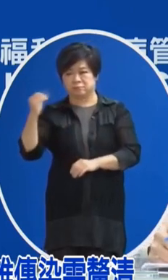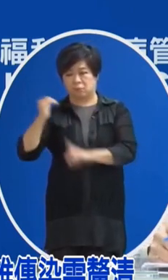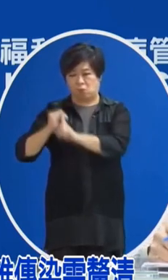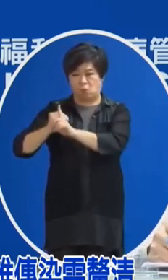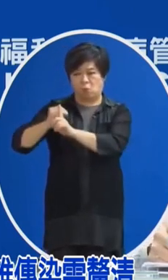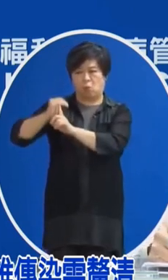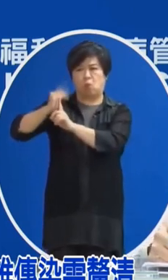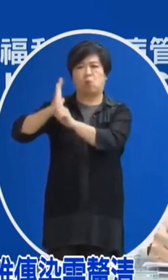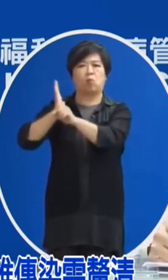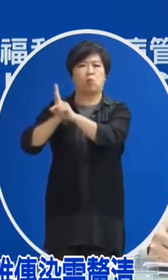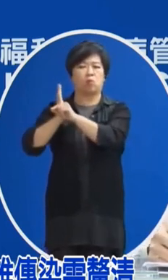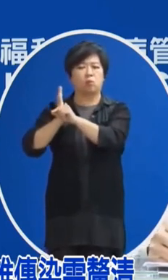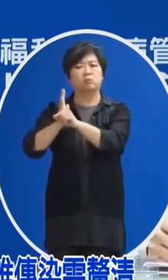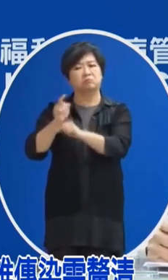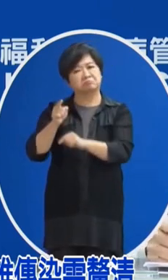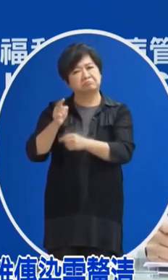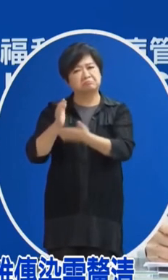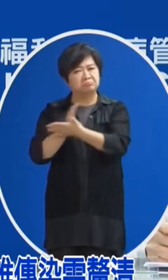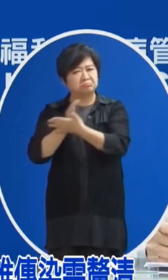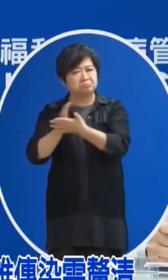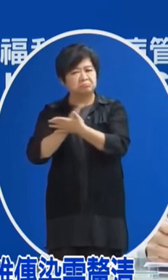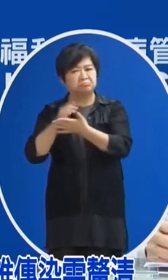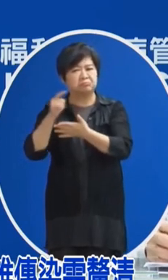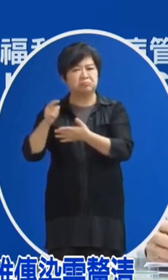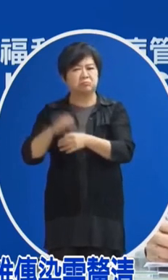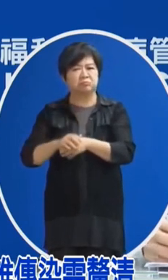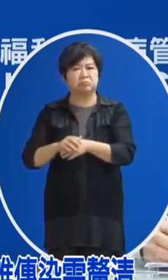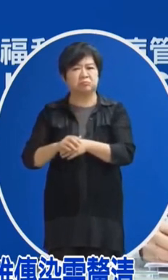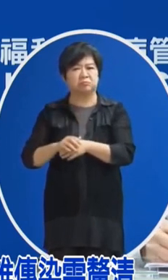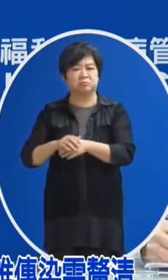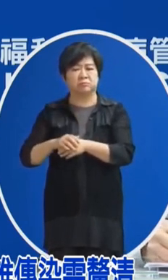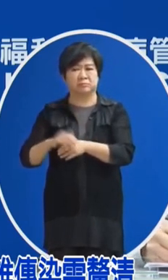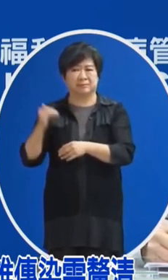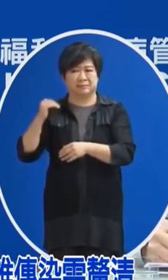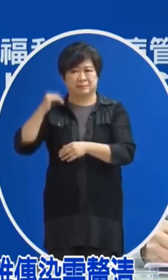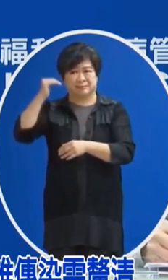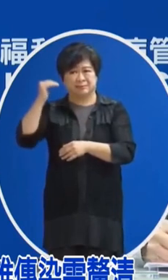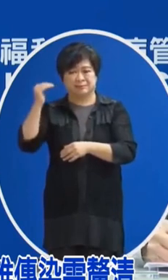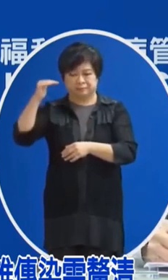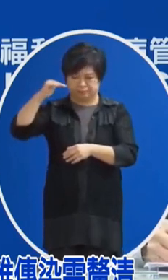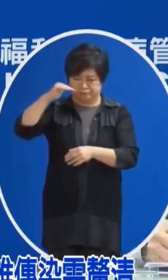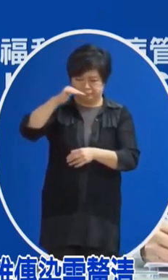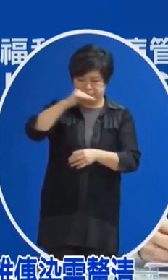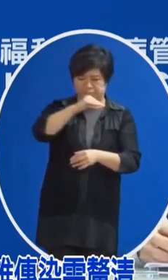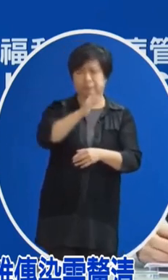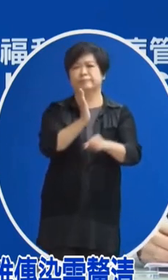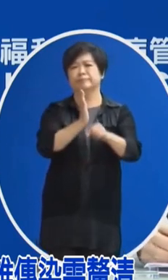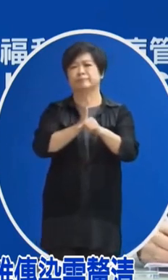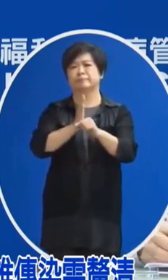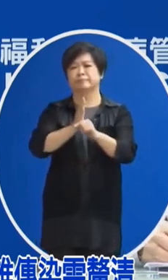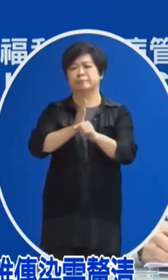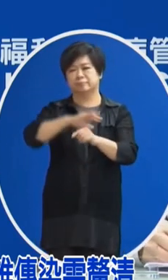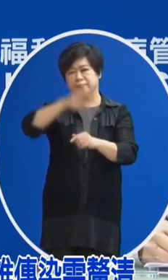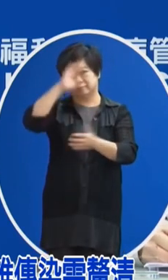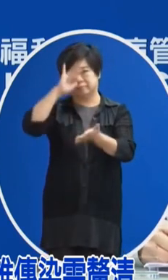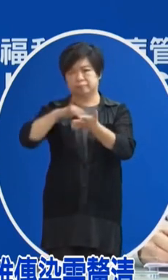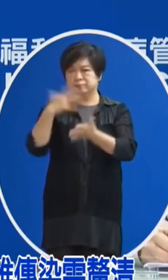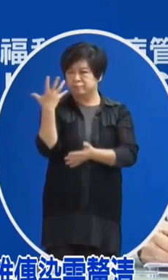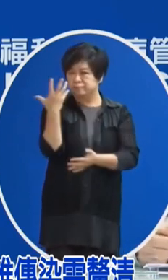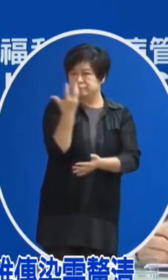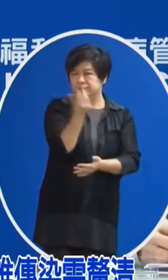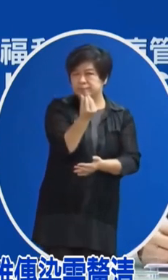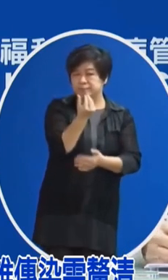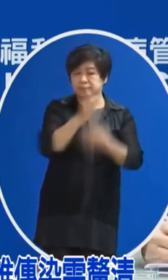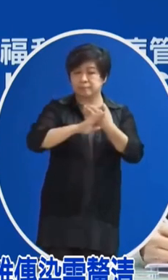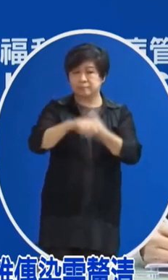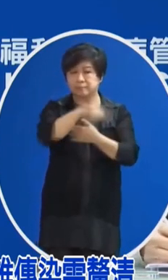往上升，换句话说，看起来它已经过了高点，哦，病毒的高点在往下降。那其他这个